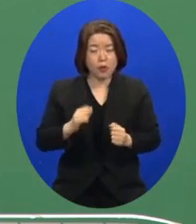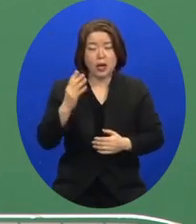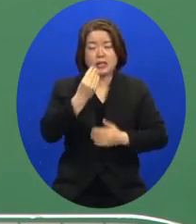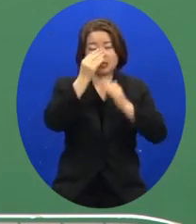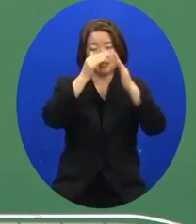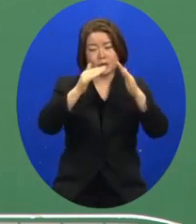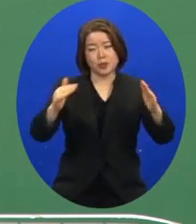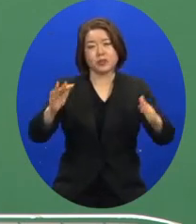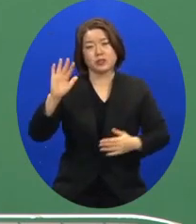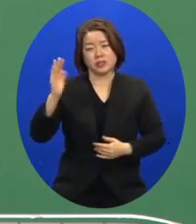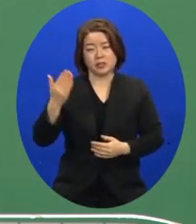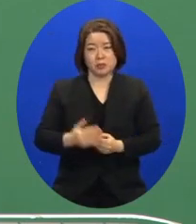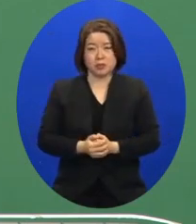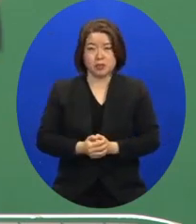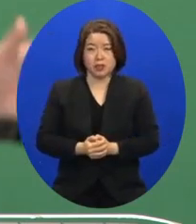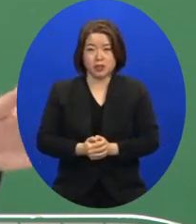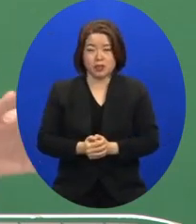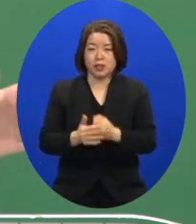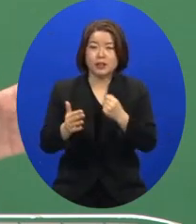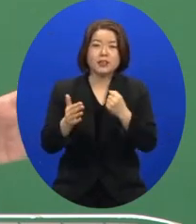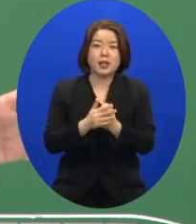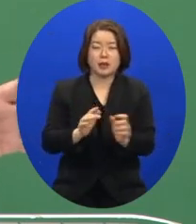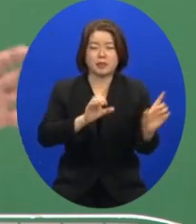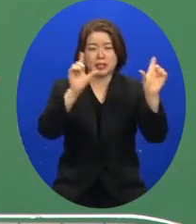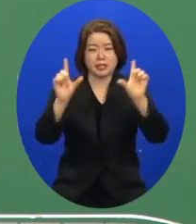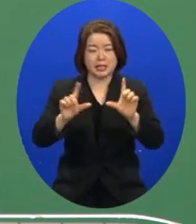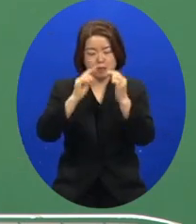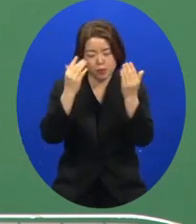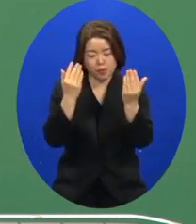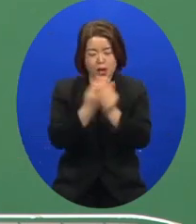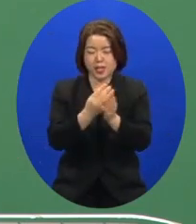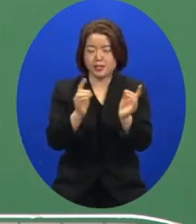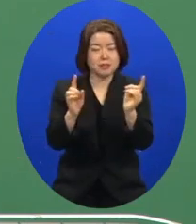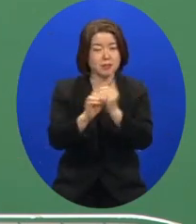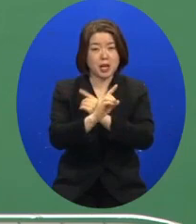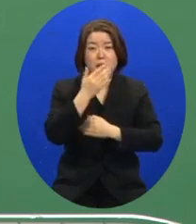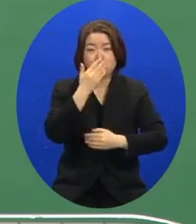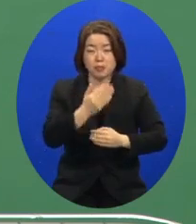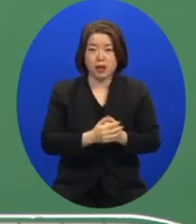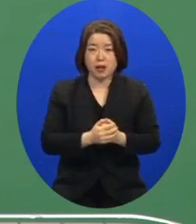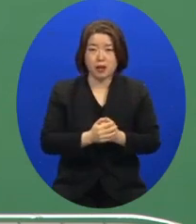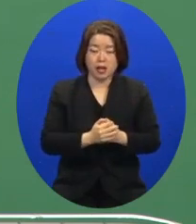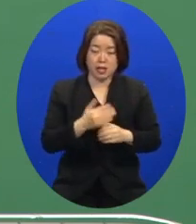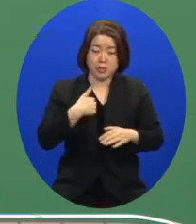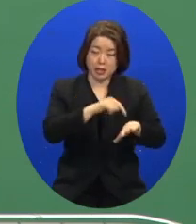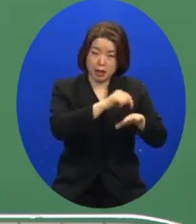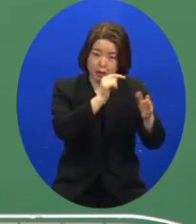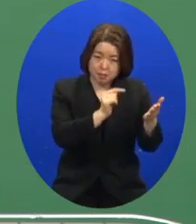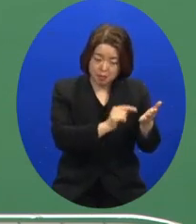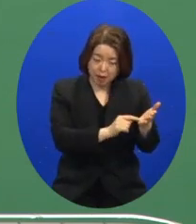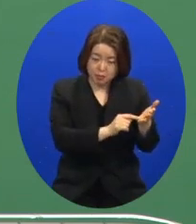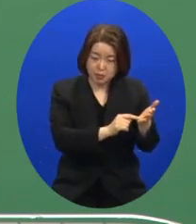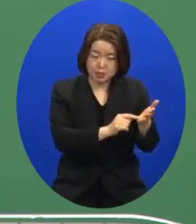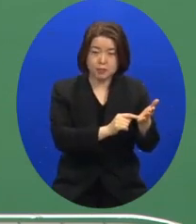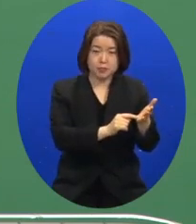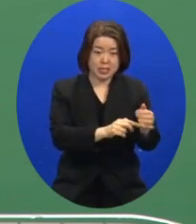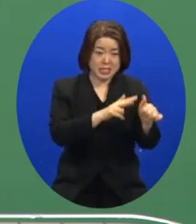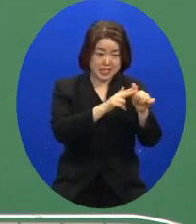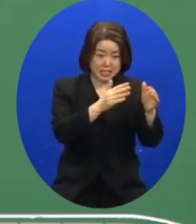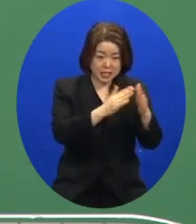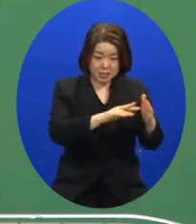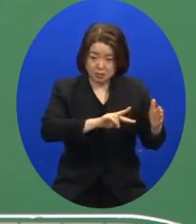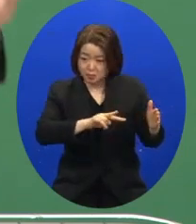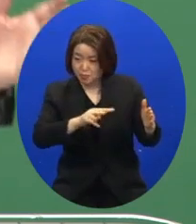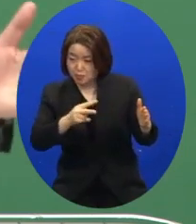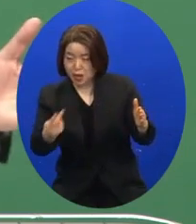거죠. 그래서 삶이 완전히 바뀌는 겁니다. 마음이 마구간에서 하나님의 성전이 되면서